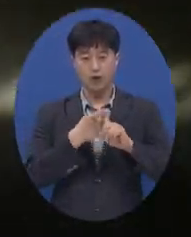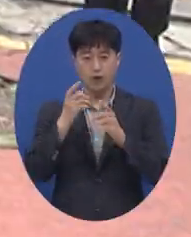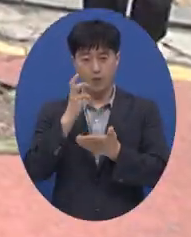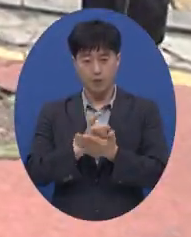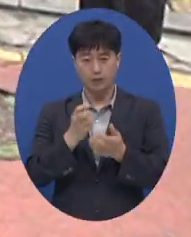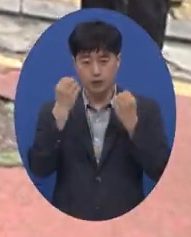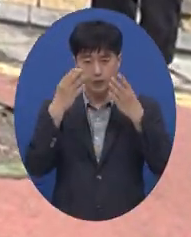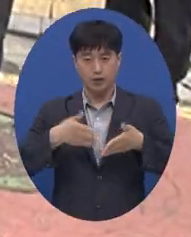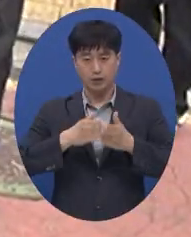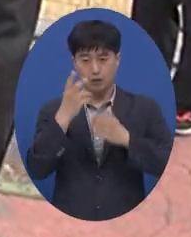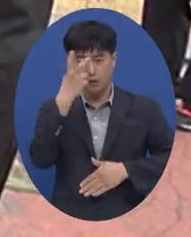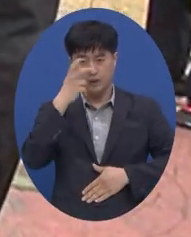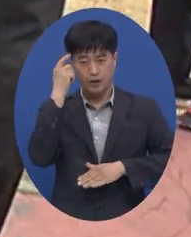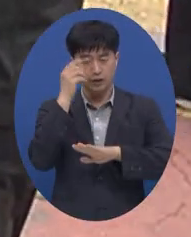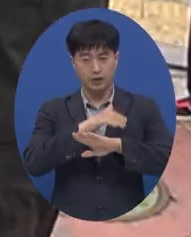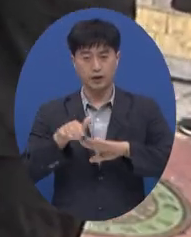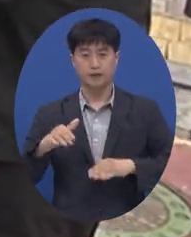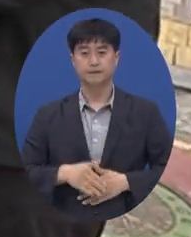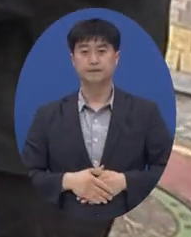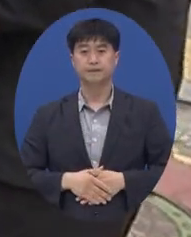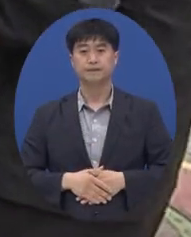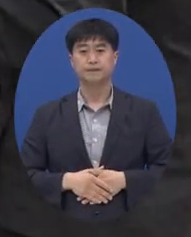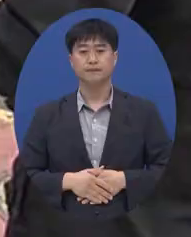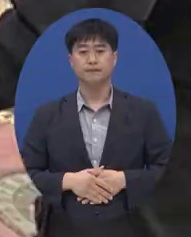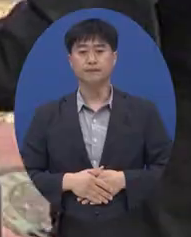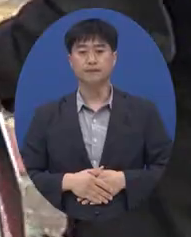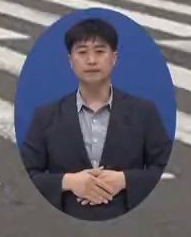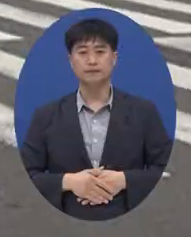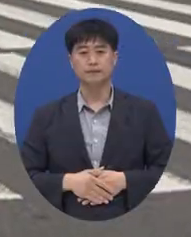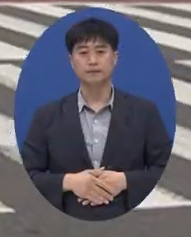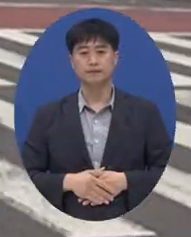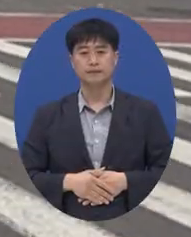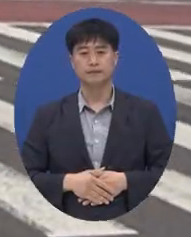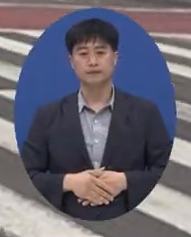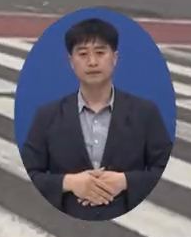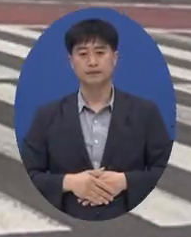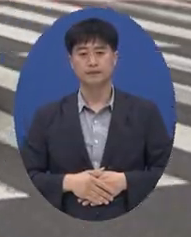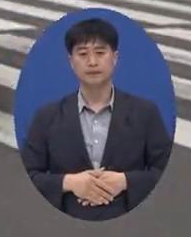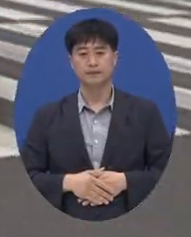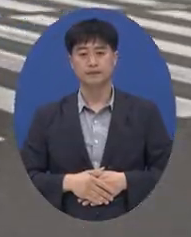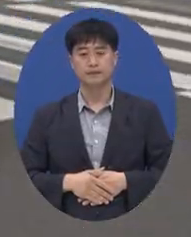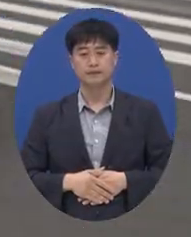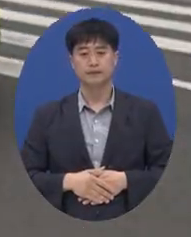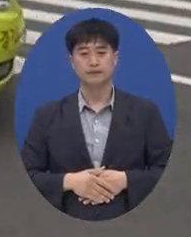법률 신설을 검토할 예정입니다 경기 주 tv 1선 줍니다